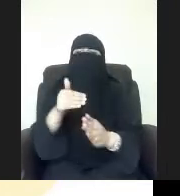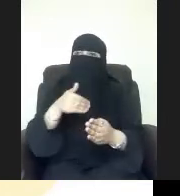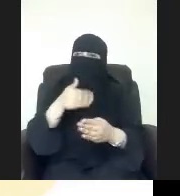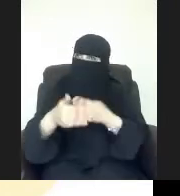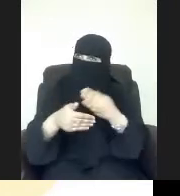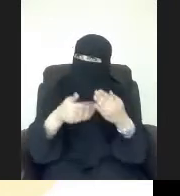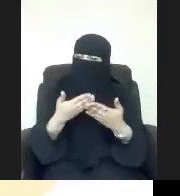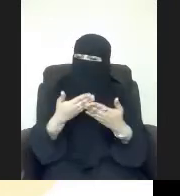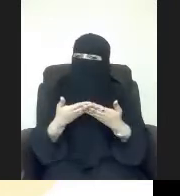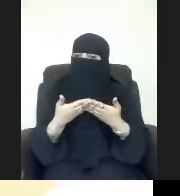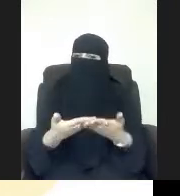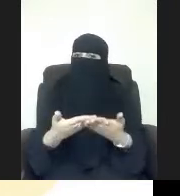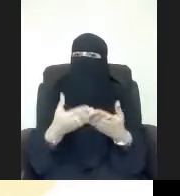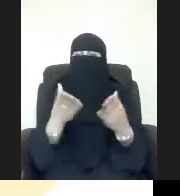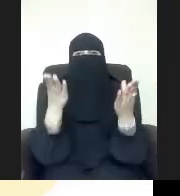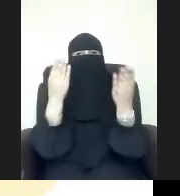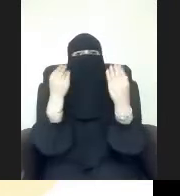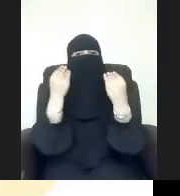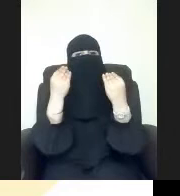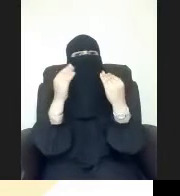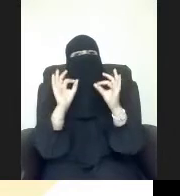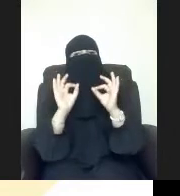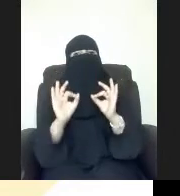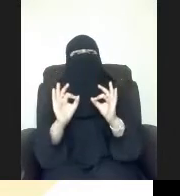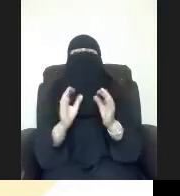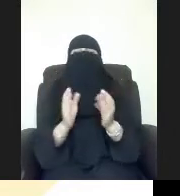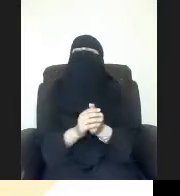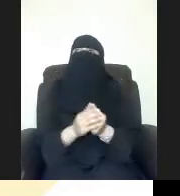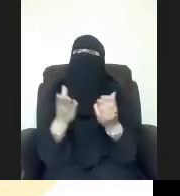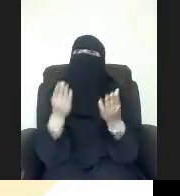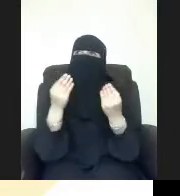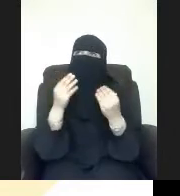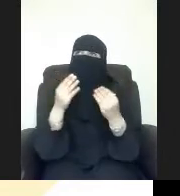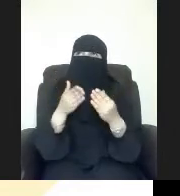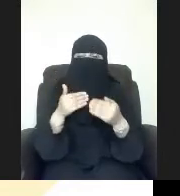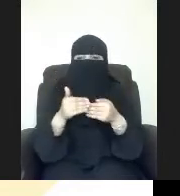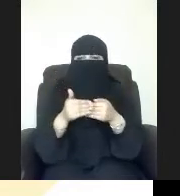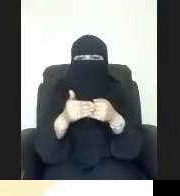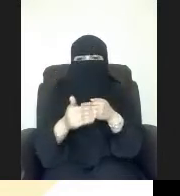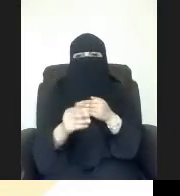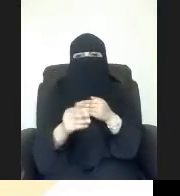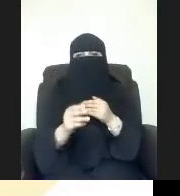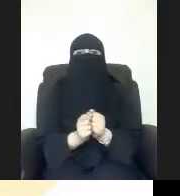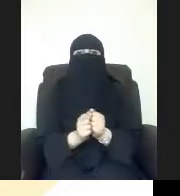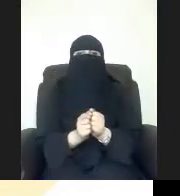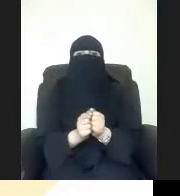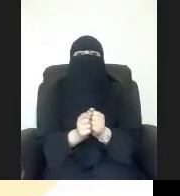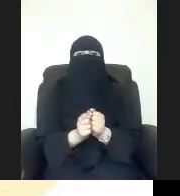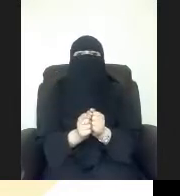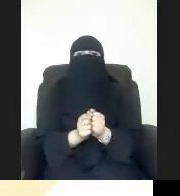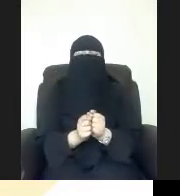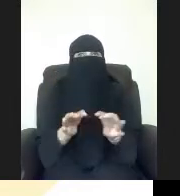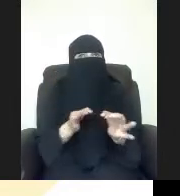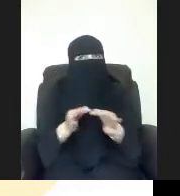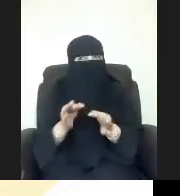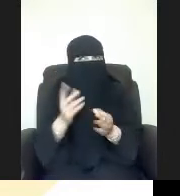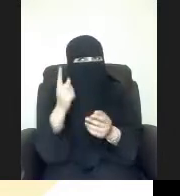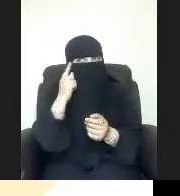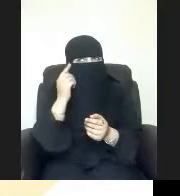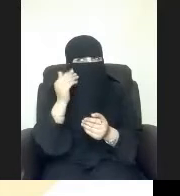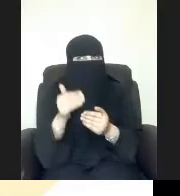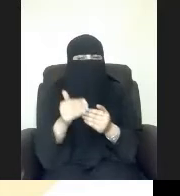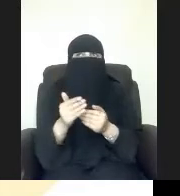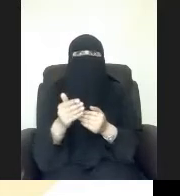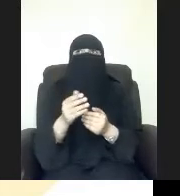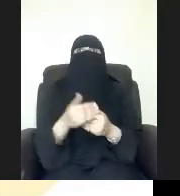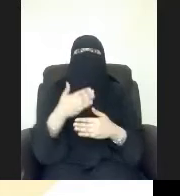لما يجي التعلم المدمج أنا ذكرت هنا ثلاث نظريات، النظرية السلوكية والنظرية البنائية والنظرية المعرفية. النظرية السلوكية تعتمد